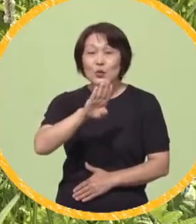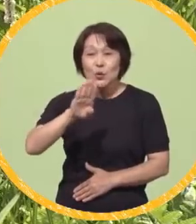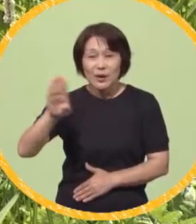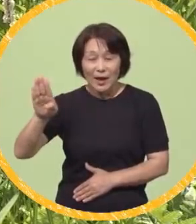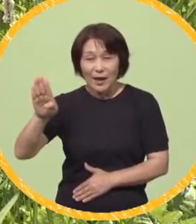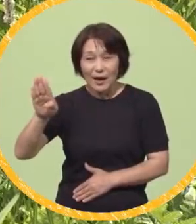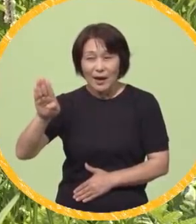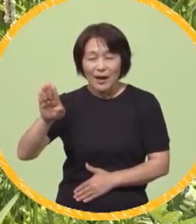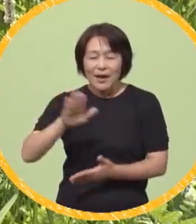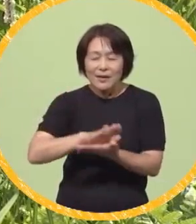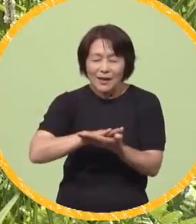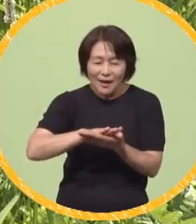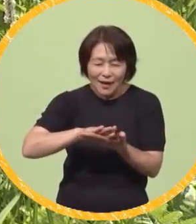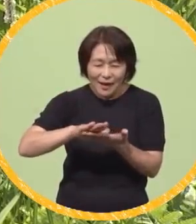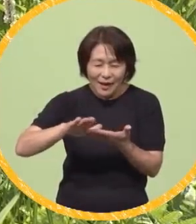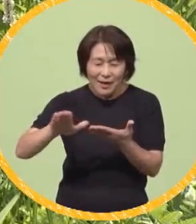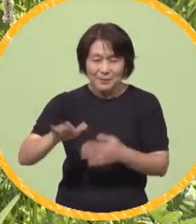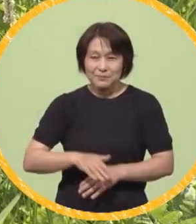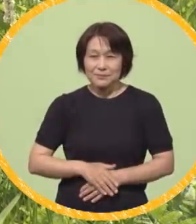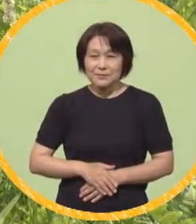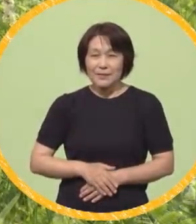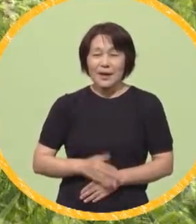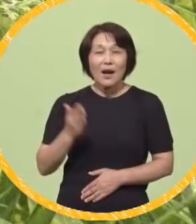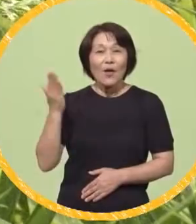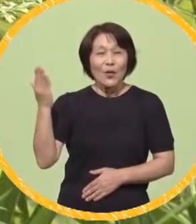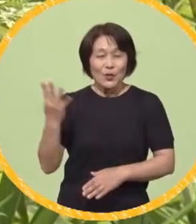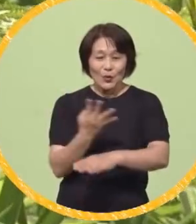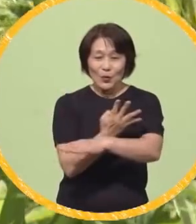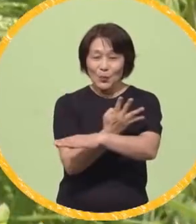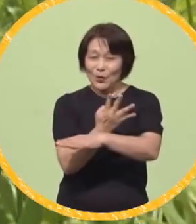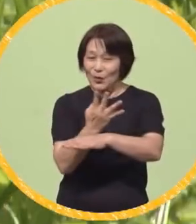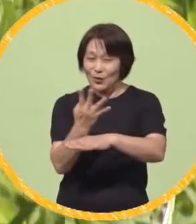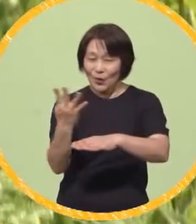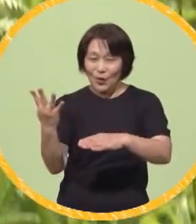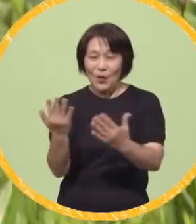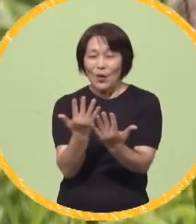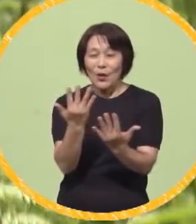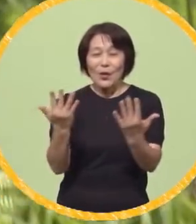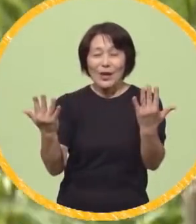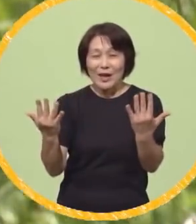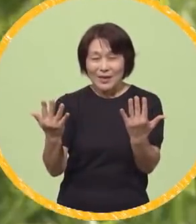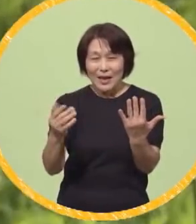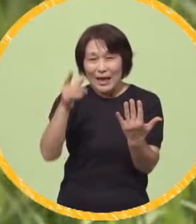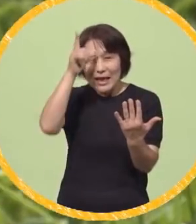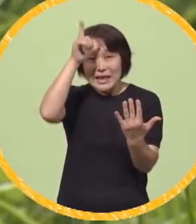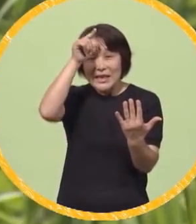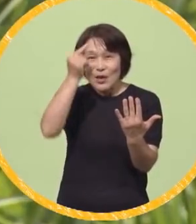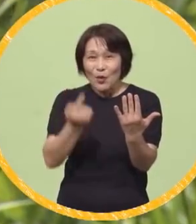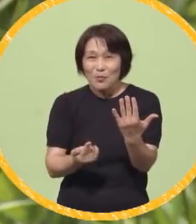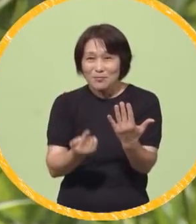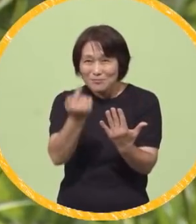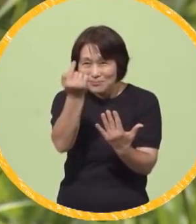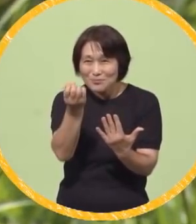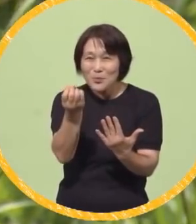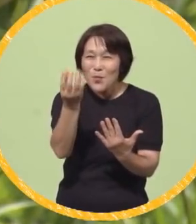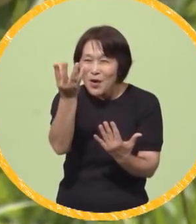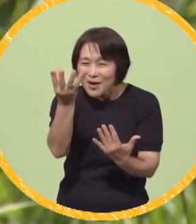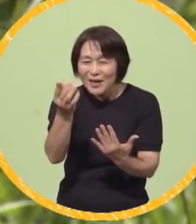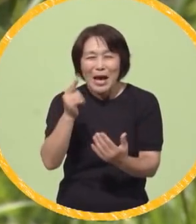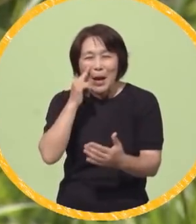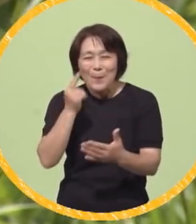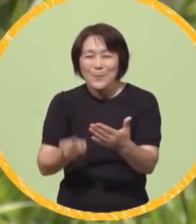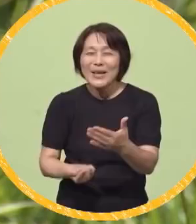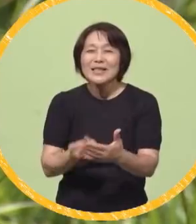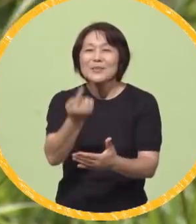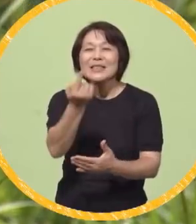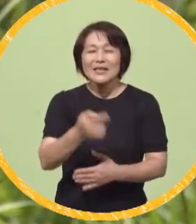素敵に咲いてますね、 はい、こういう緑の中で黄色の花がすごく特徴的で目立ちますよね、うん、 すごい映えます